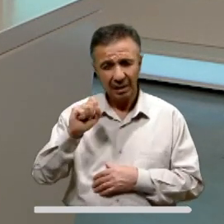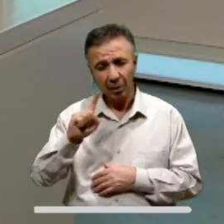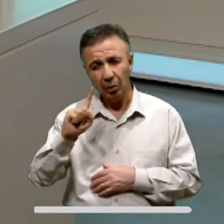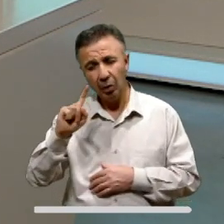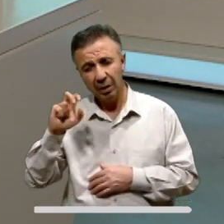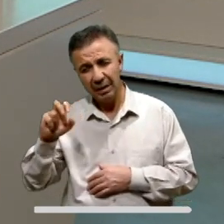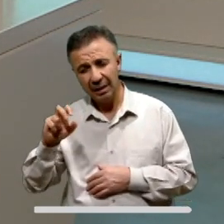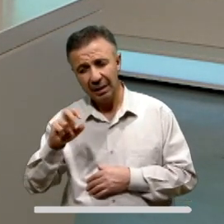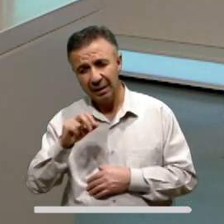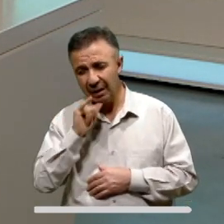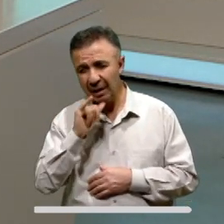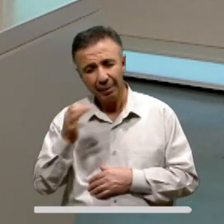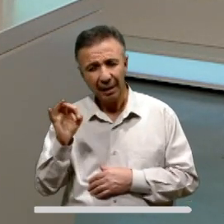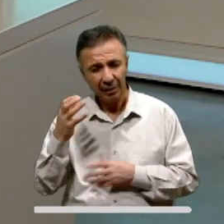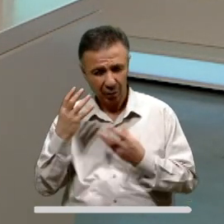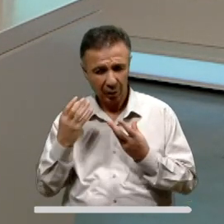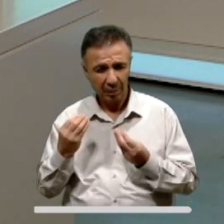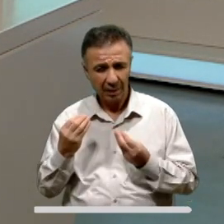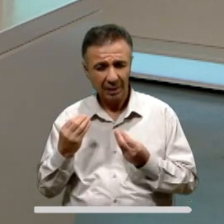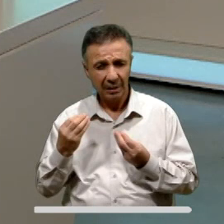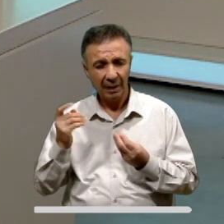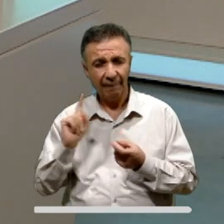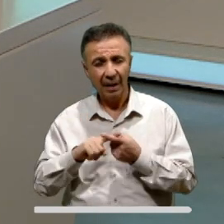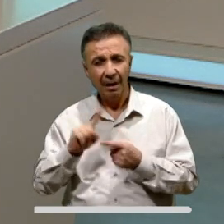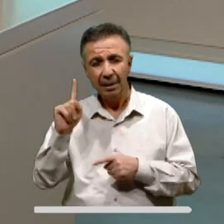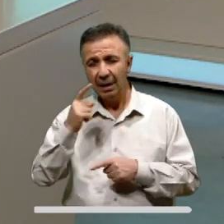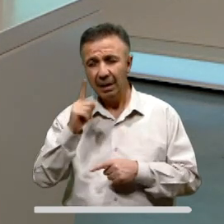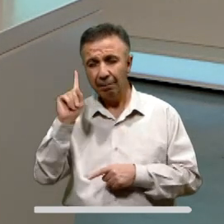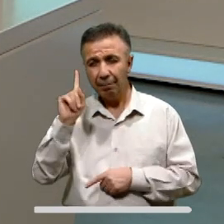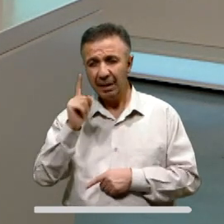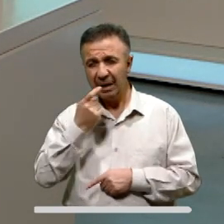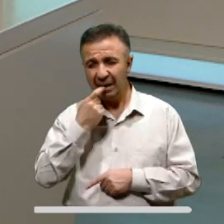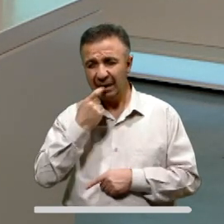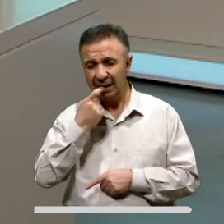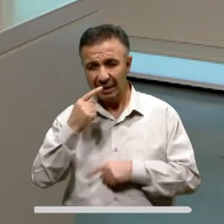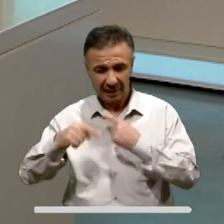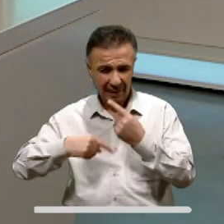80.18 gram altın olması gerekiyor ve bunun üzerinden bir sene geçmesi gerekiyor değil mi? Evet.